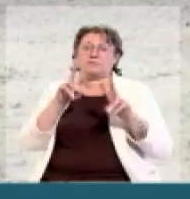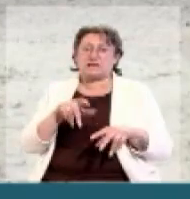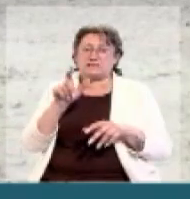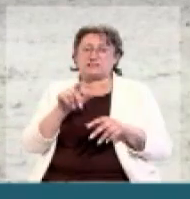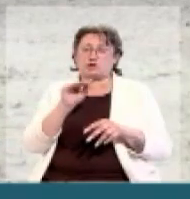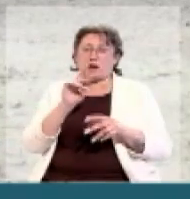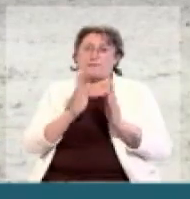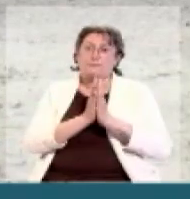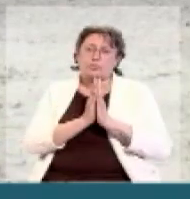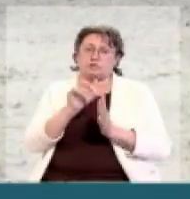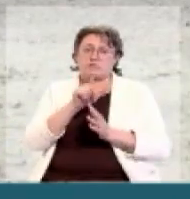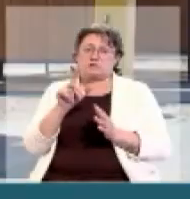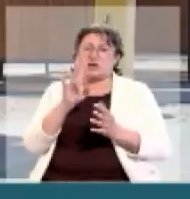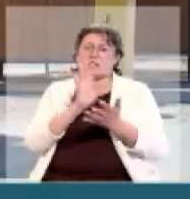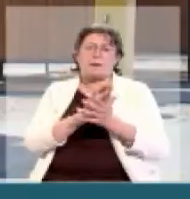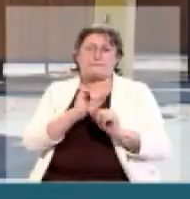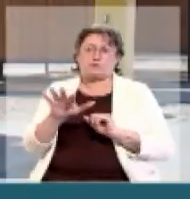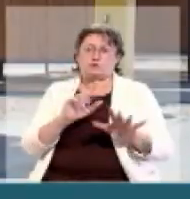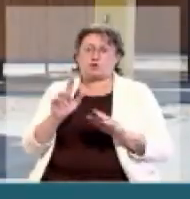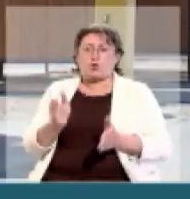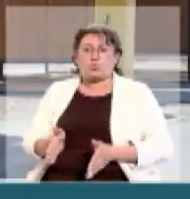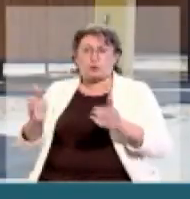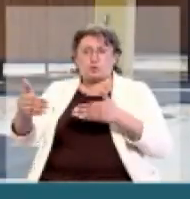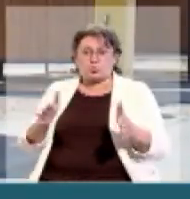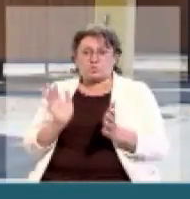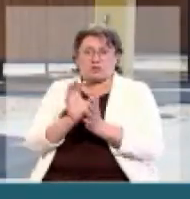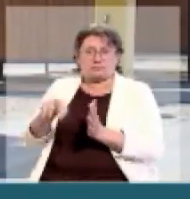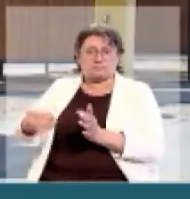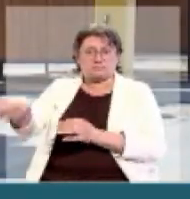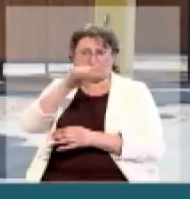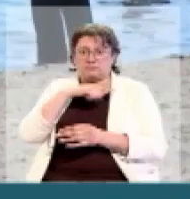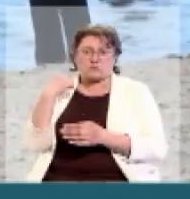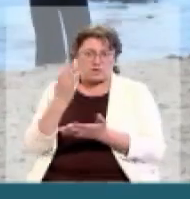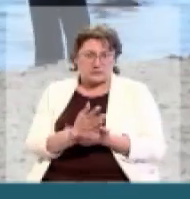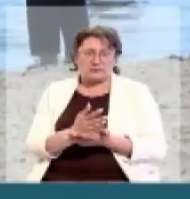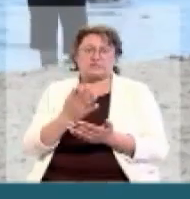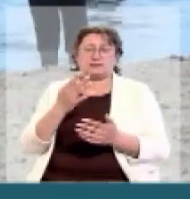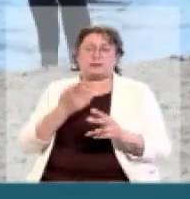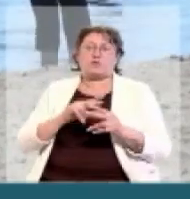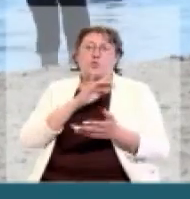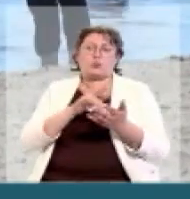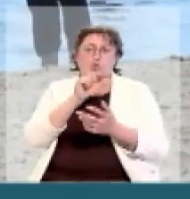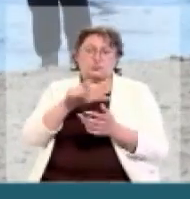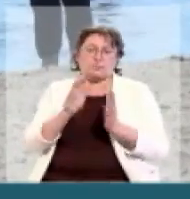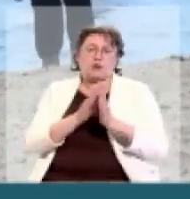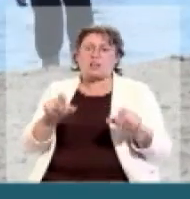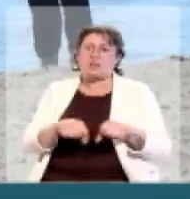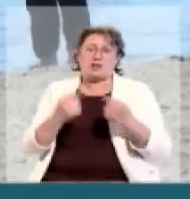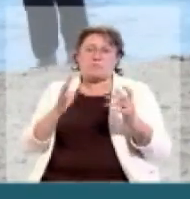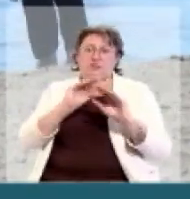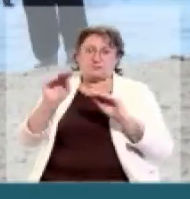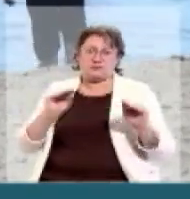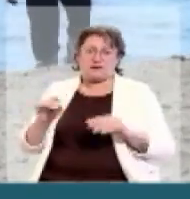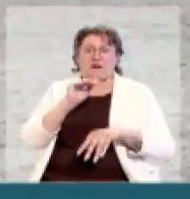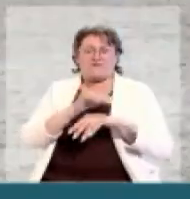отдела ЖКХ просят горожан не мусорить, ведь ур на территории достаточно. Также жители областного центра призывают не ломать